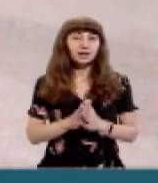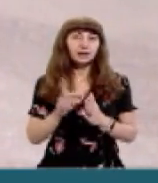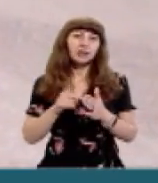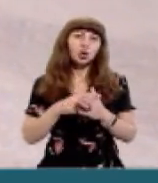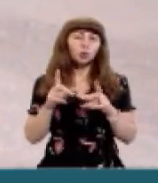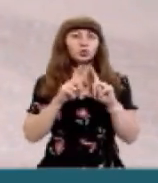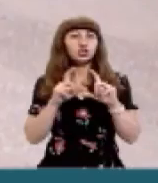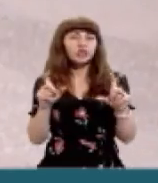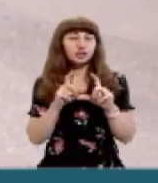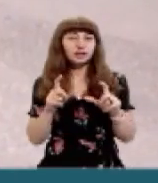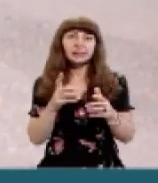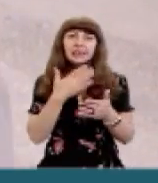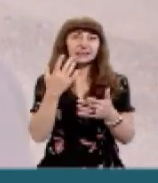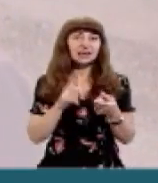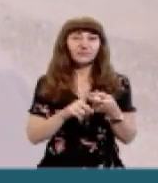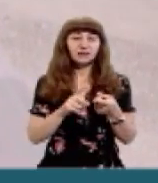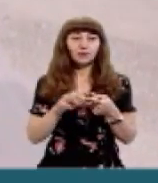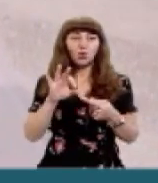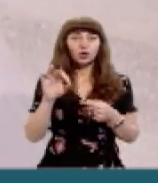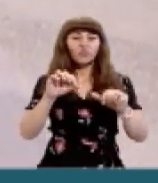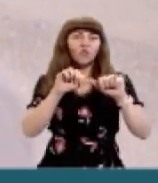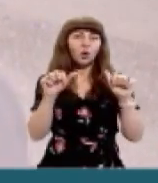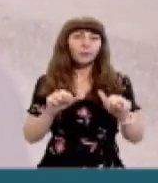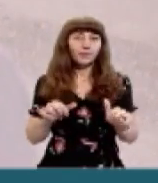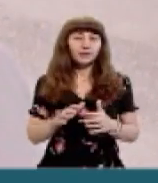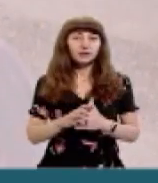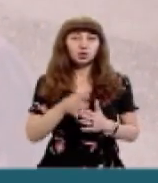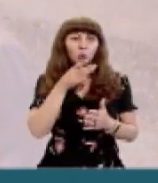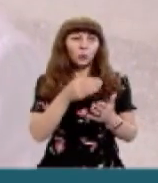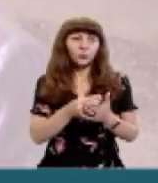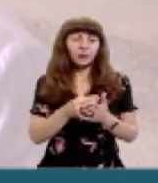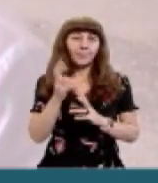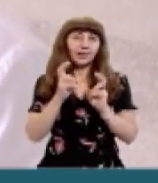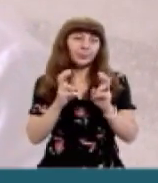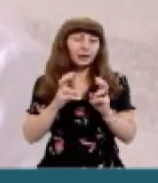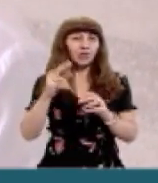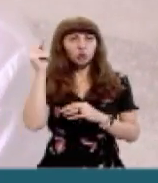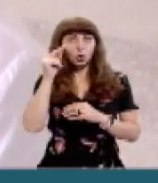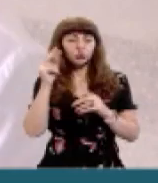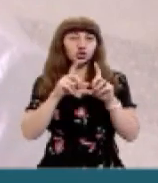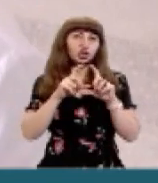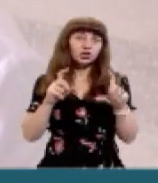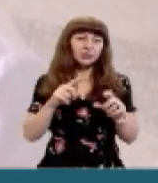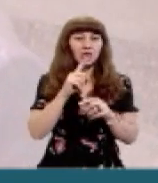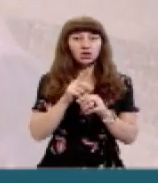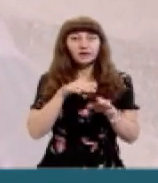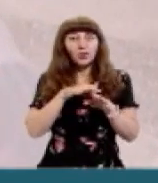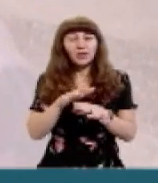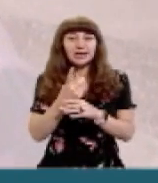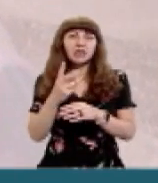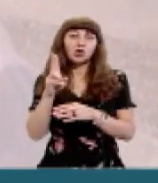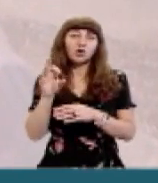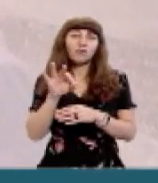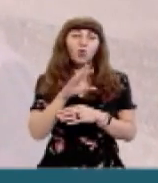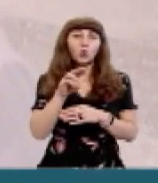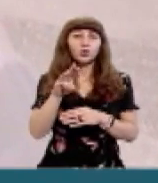учреждении, независимо от формы собственности. Любое предприятия, учреждения должны соблюдать данную квоту. Единственное, только